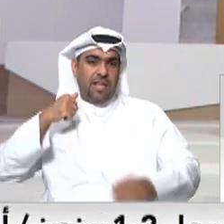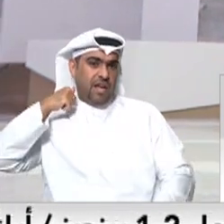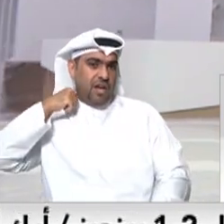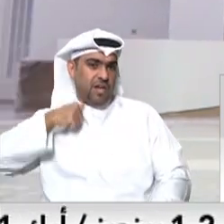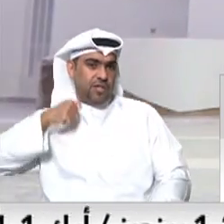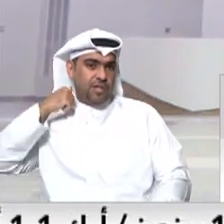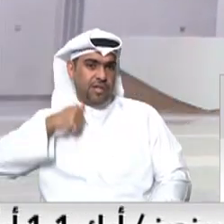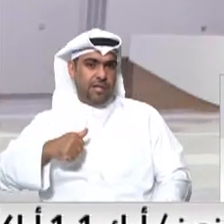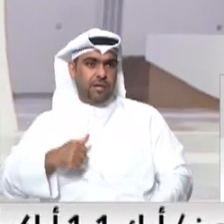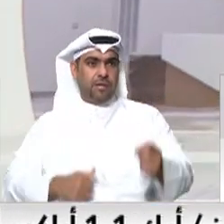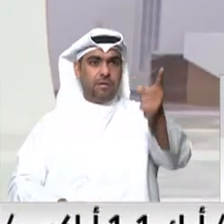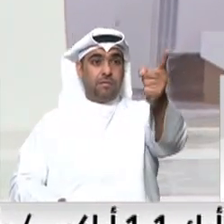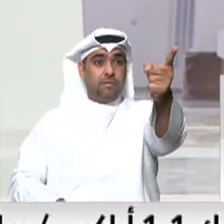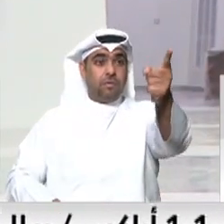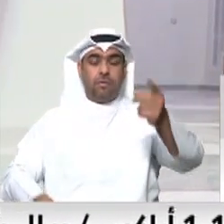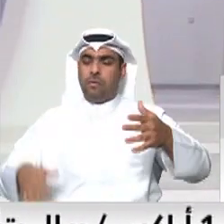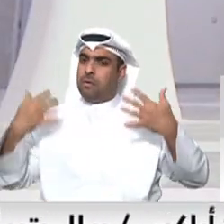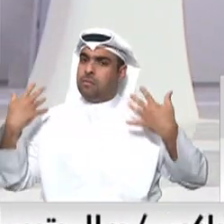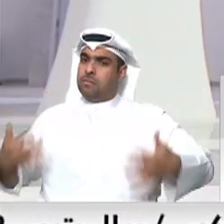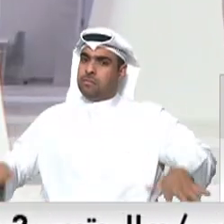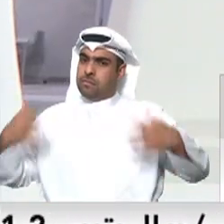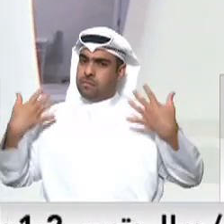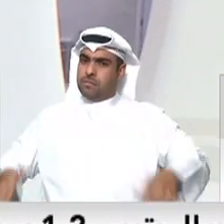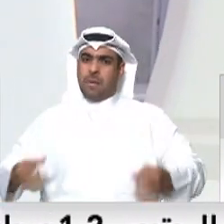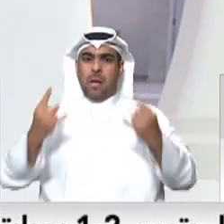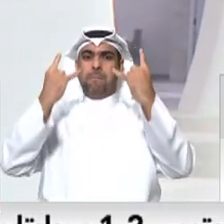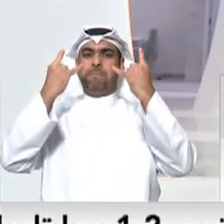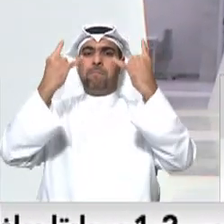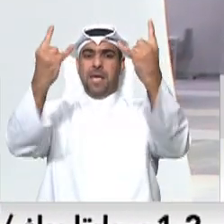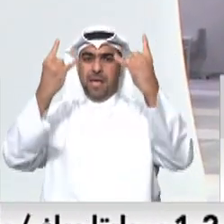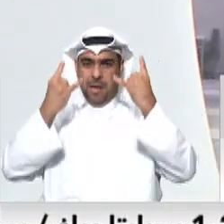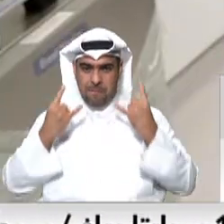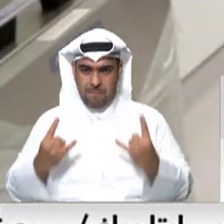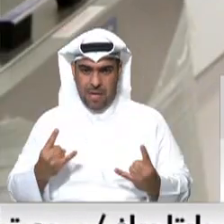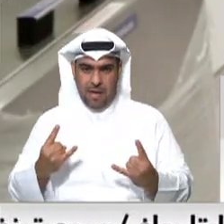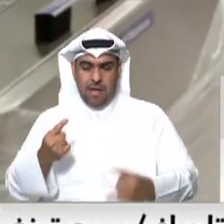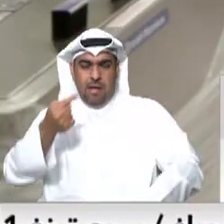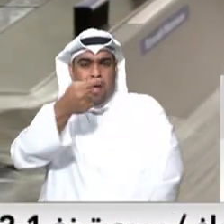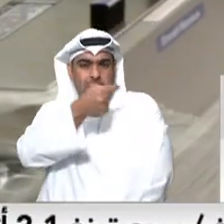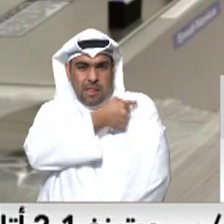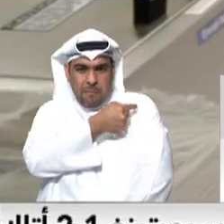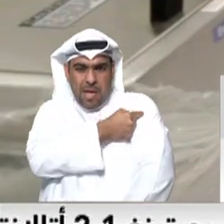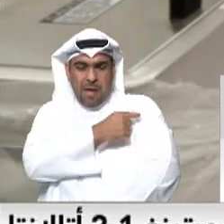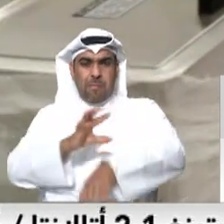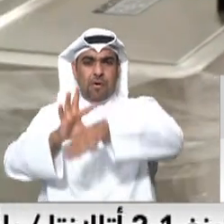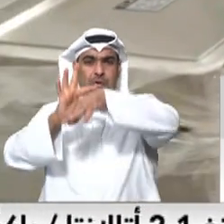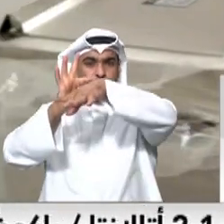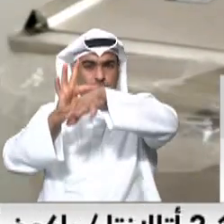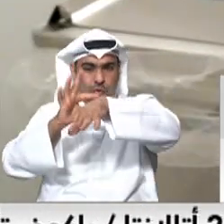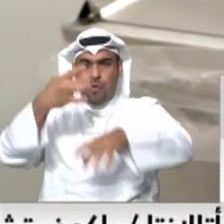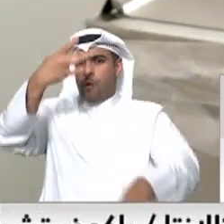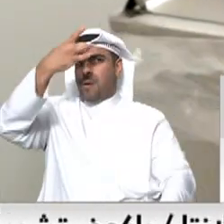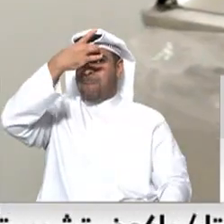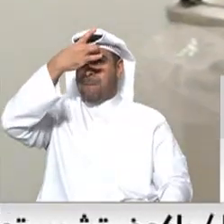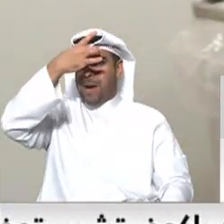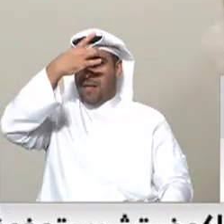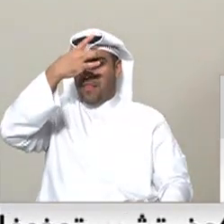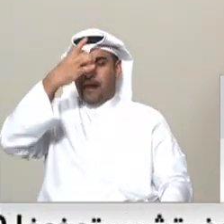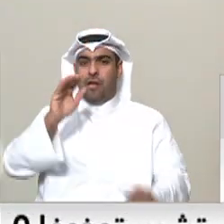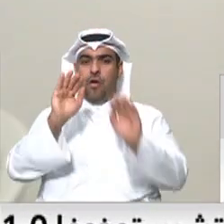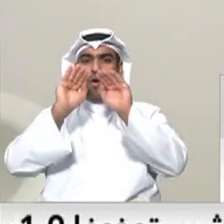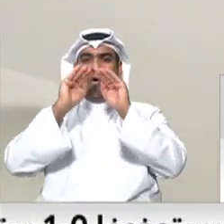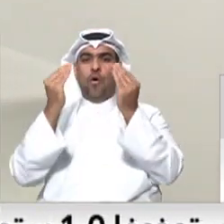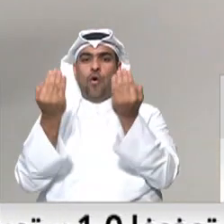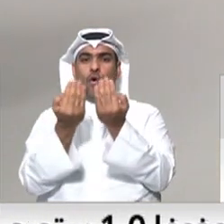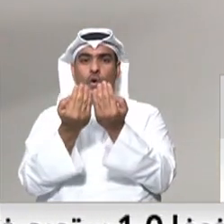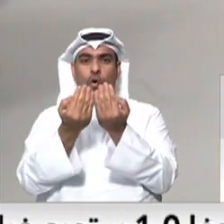رائعا لصرح طبي هام يضم كافة مرافق التشخيص والعلاج لحالات أمراض النساء والولادة، بالإضافة إلى وحدة